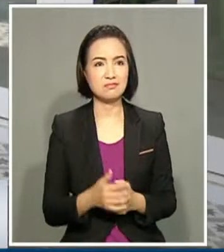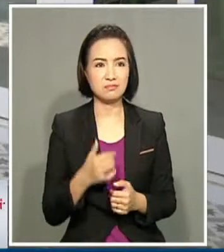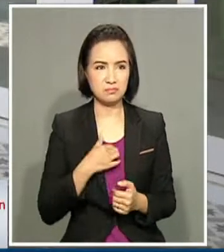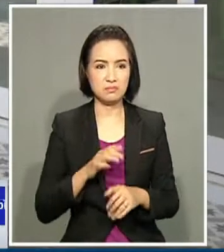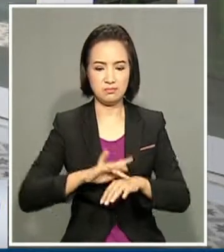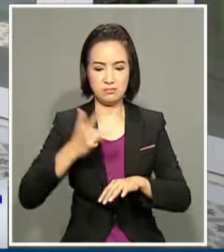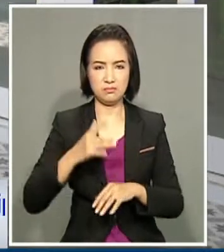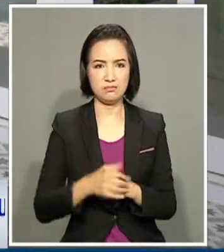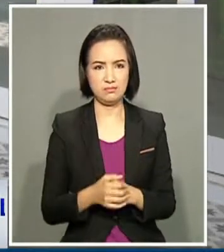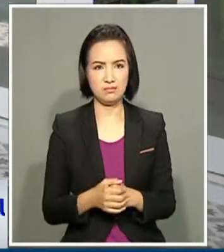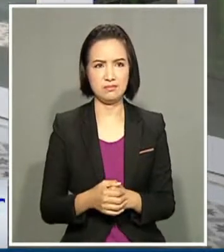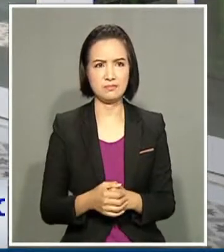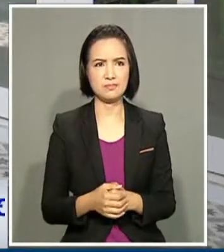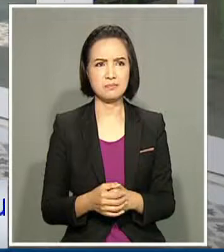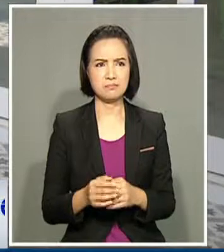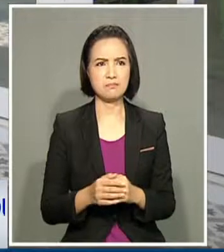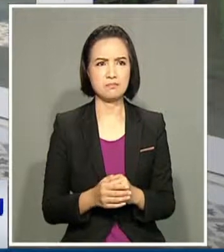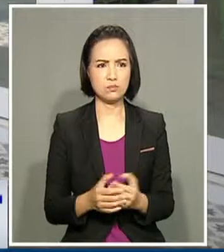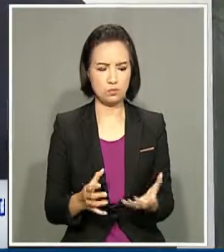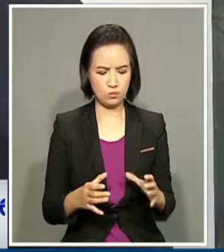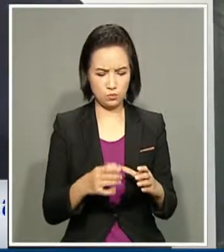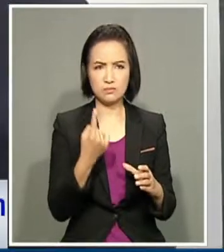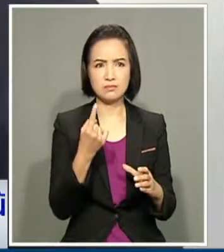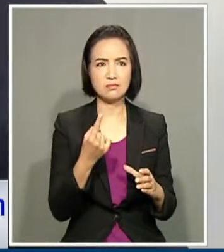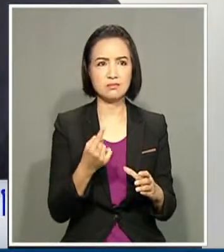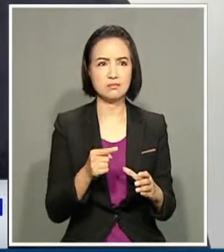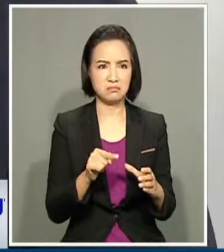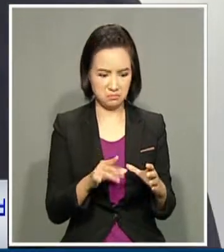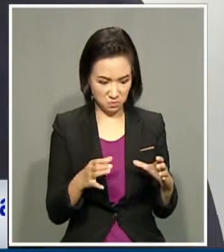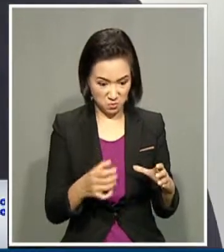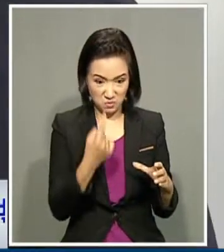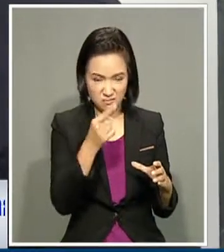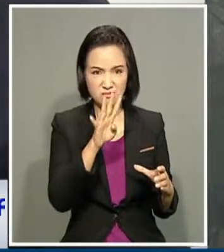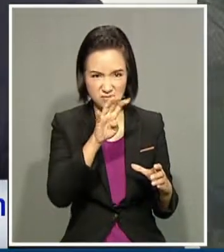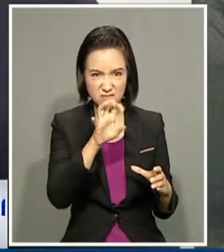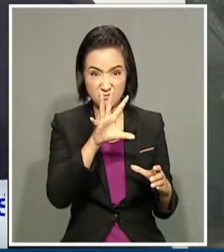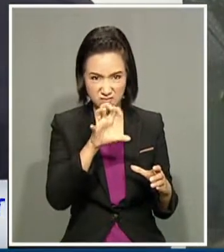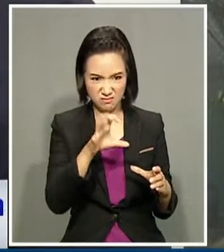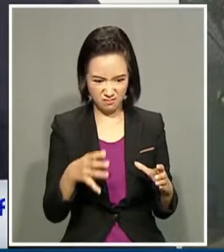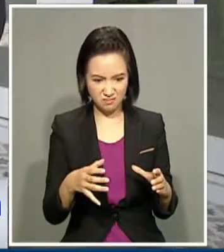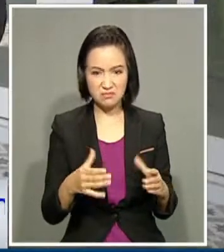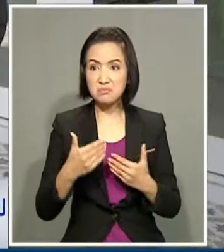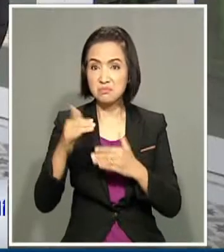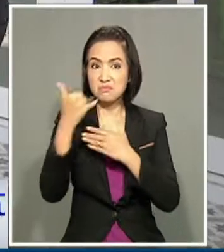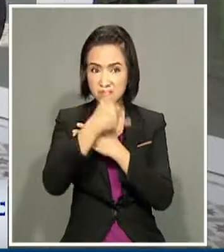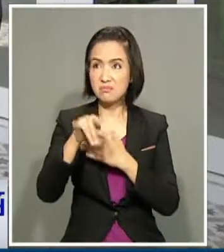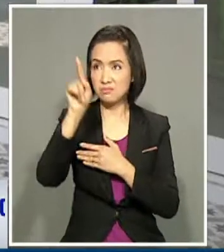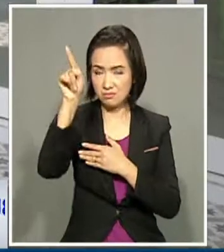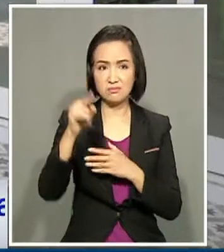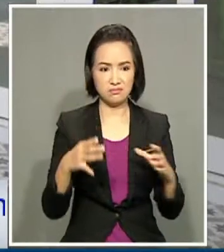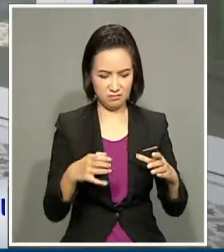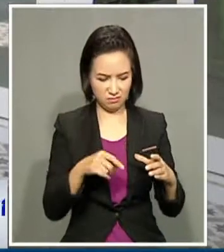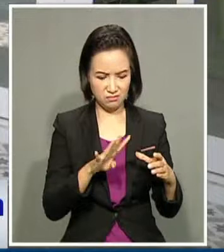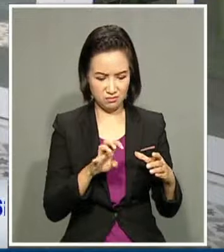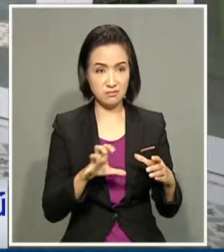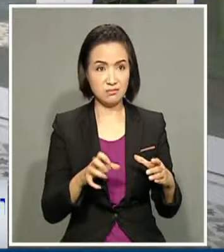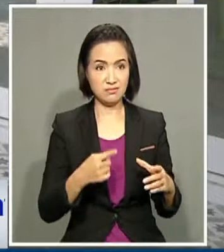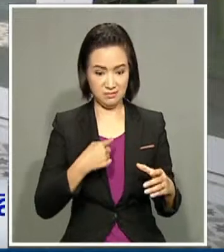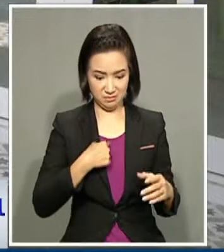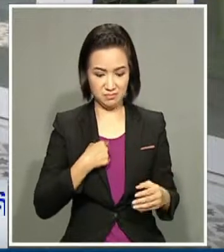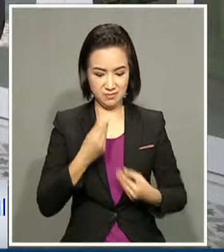นิกนี่ไงครับ ไปเมืองนอกนี่ลูกเท่าไหร่เนี่ยไปถึงเมืองนอก 4-500 ครับ4-500 เหรอ4-500ต่อลูก คือว่าเรา พวกที่เขาไปขายนะครับเราไม่ได้